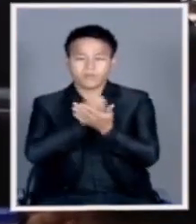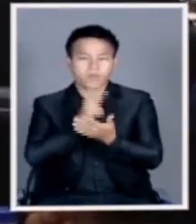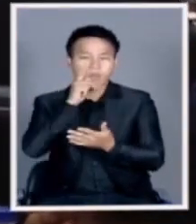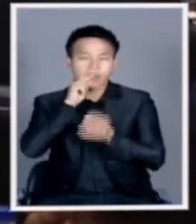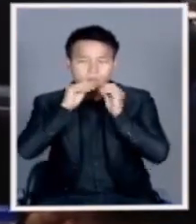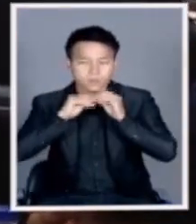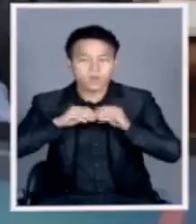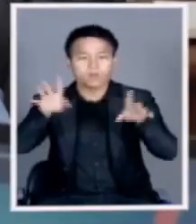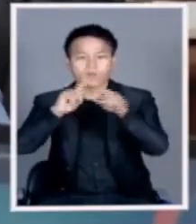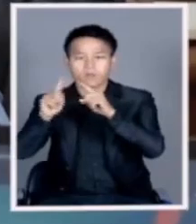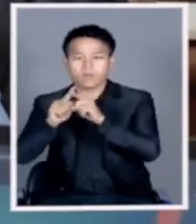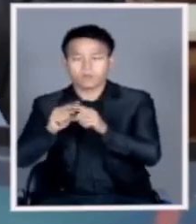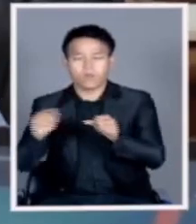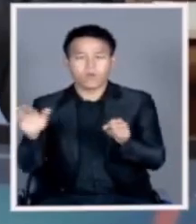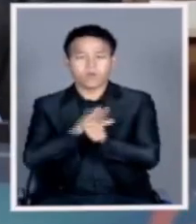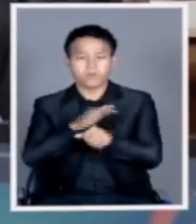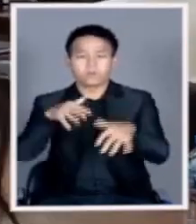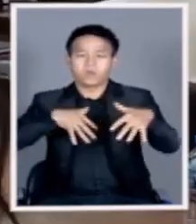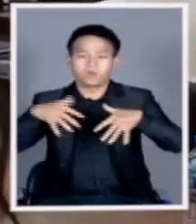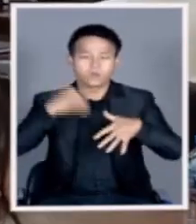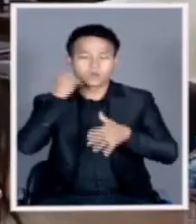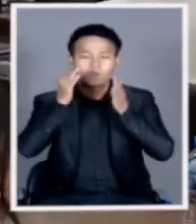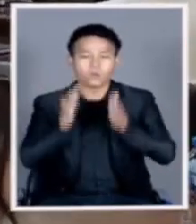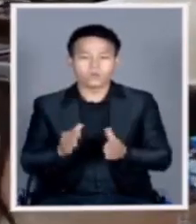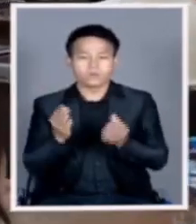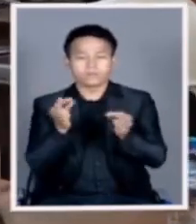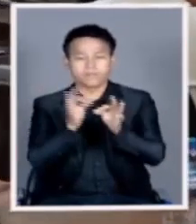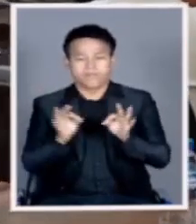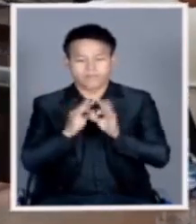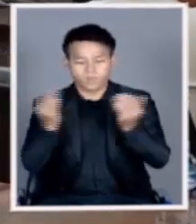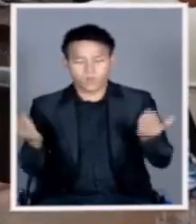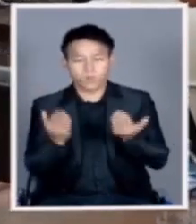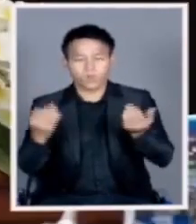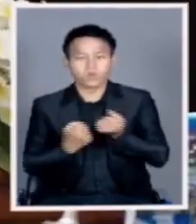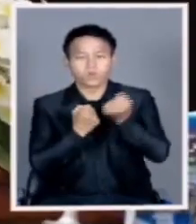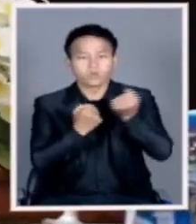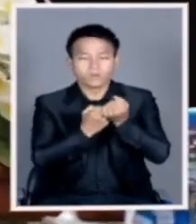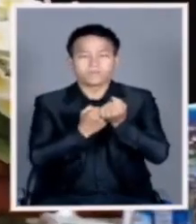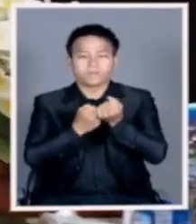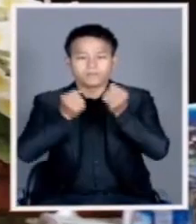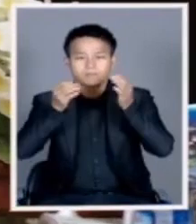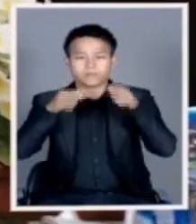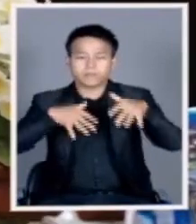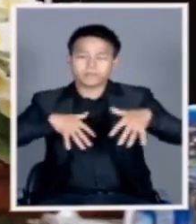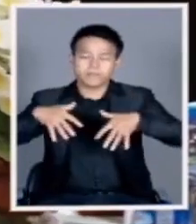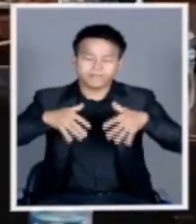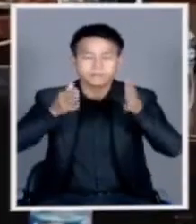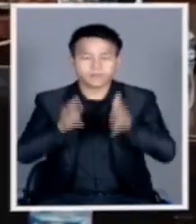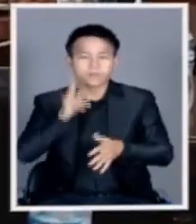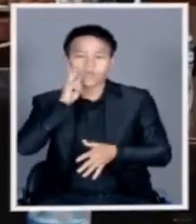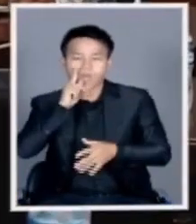บด้านให้พรรครัฐประชาชนบรรดาเผ่าทุกชั้นคนสุขยู่ส่งเสริมสร้างบุคลากรสื่อมวลชนที่มีคุณภาพทางด้าน